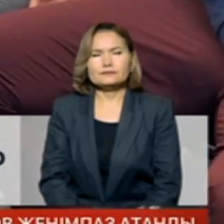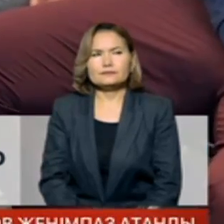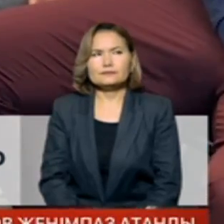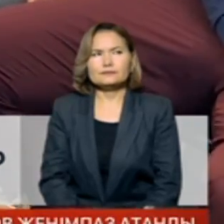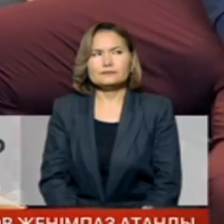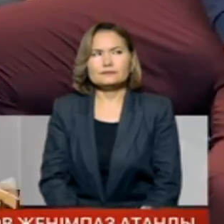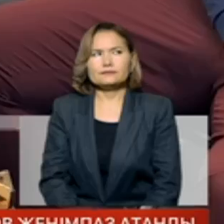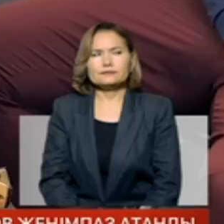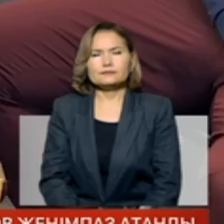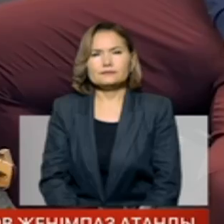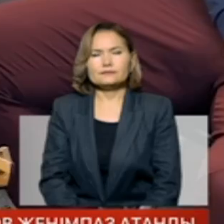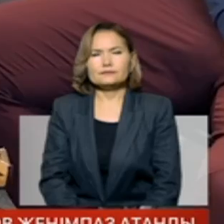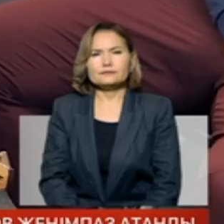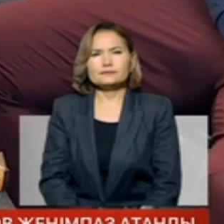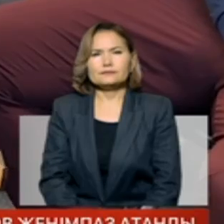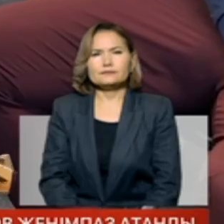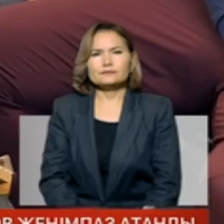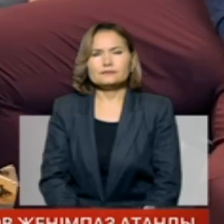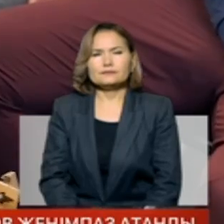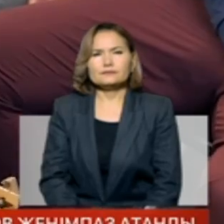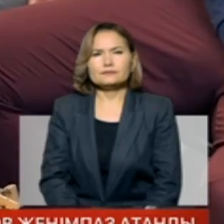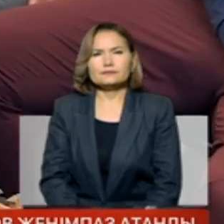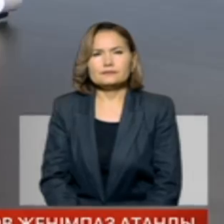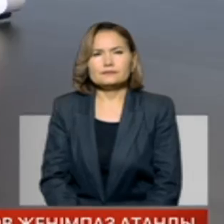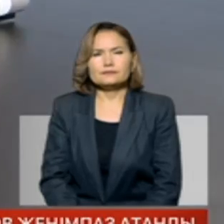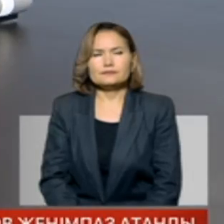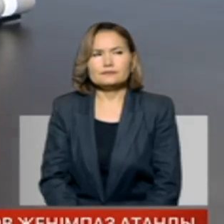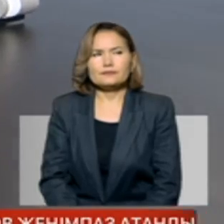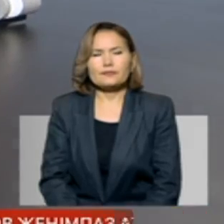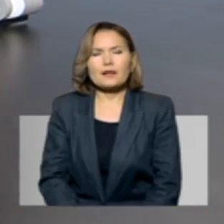Жалғас Садыбекұлы, АҚШ, Чикаго.